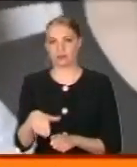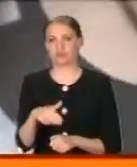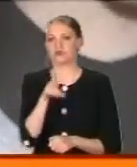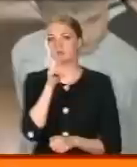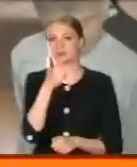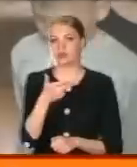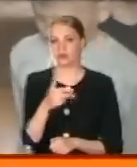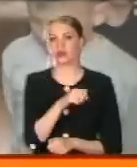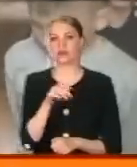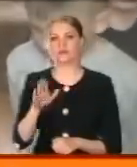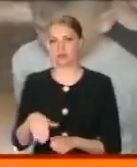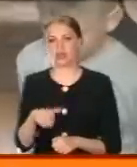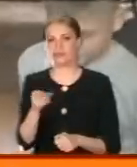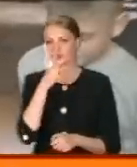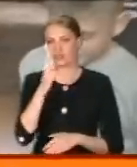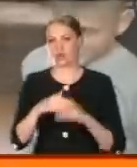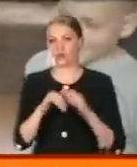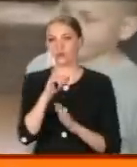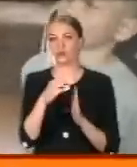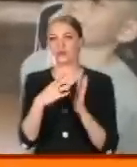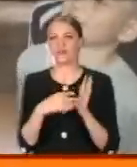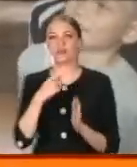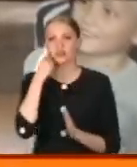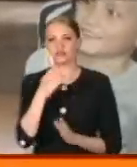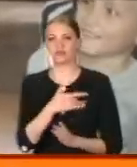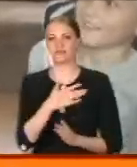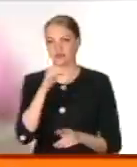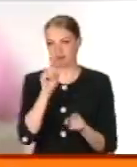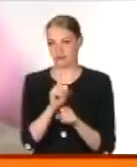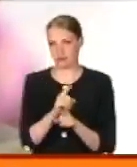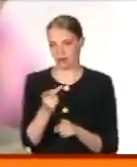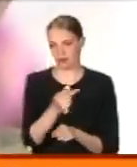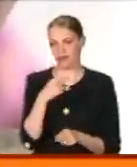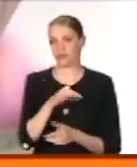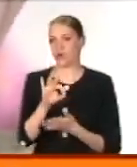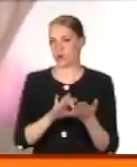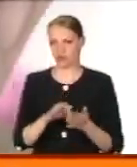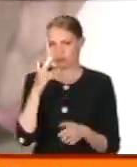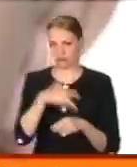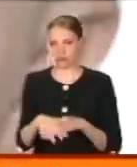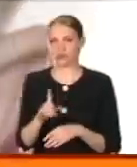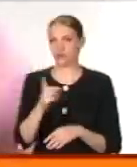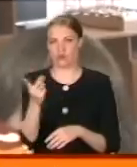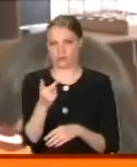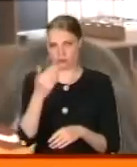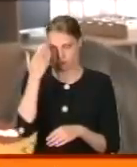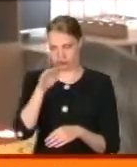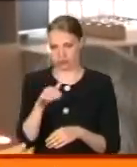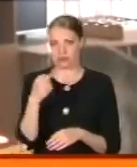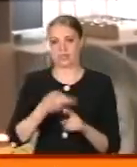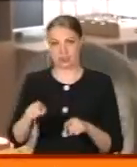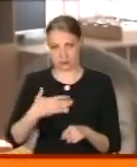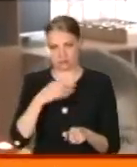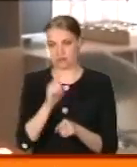3 роки. Малий не злазить з рук 19-річного названого брата Віталія. Одразу й не зрозумієш, що вони не рідні. Це мій